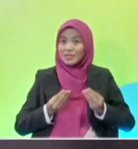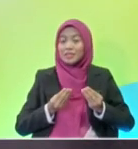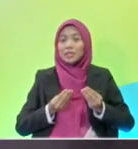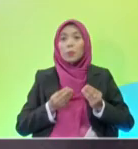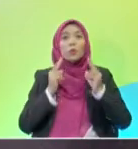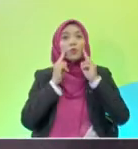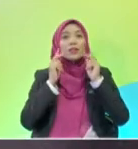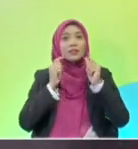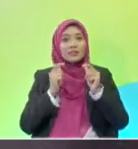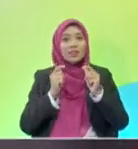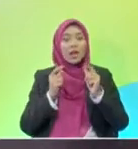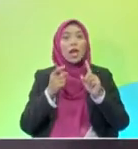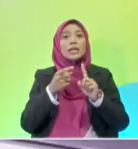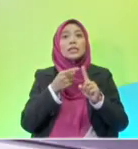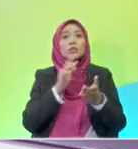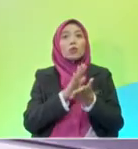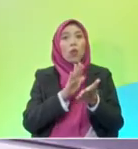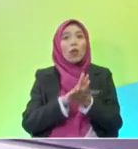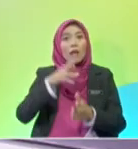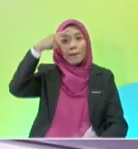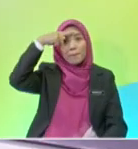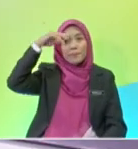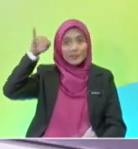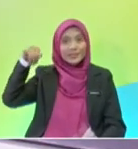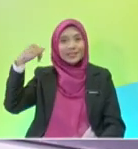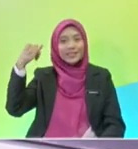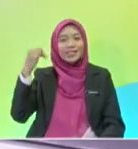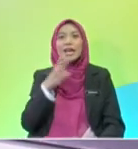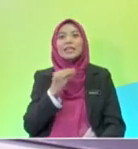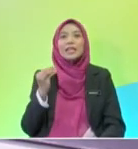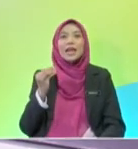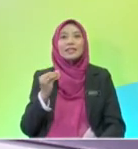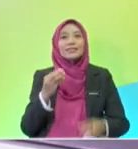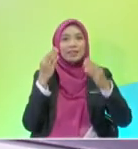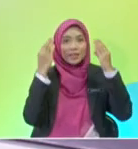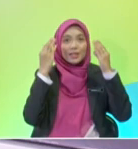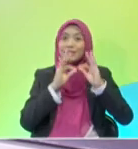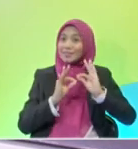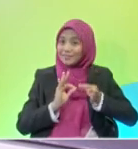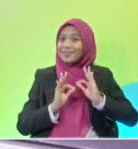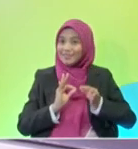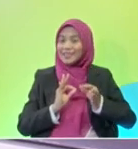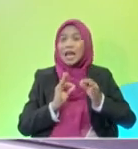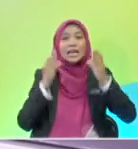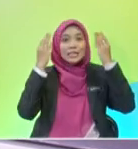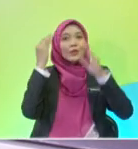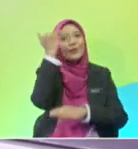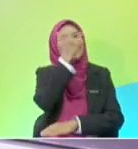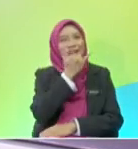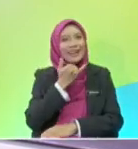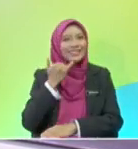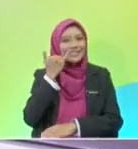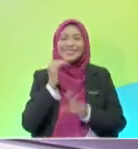Ismail dari SG Putra Jaya presisi 92 dan terima kasih juga kepada Cikgu juga percaya kita yaitu cek Nurhayati